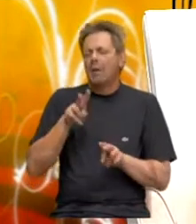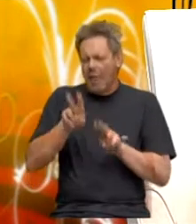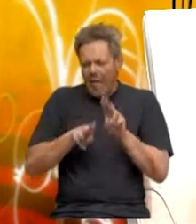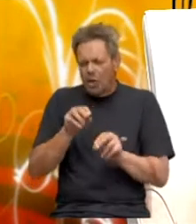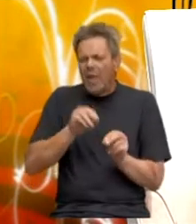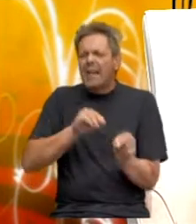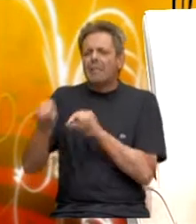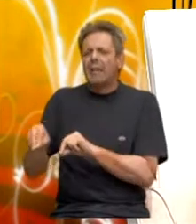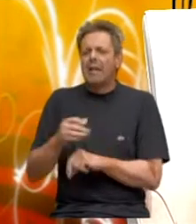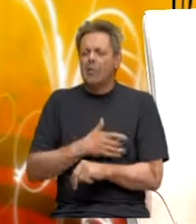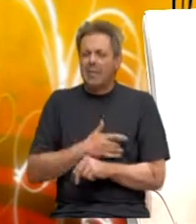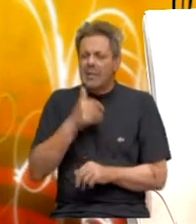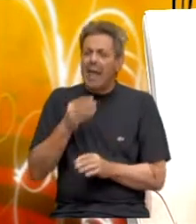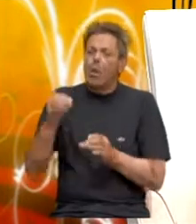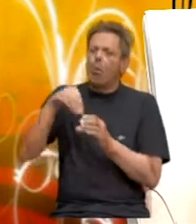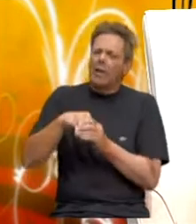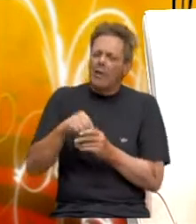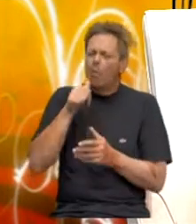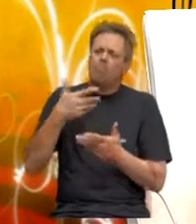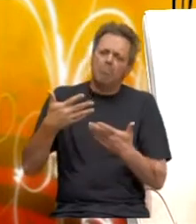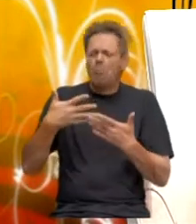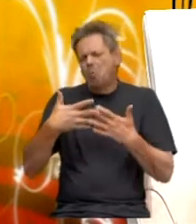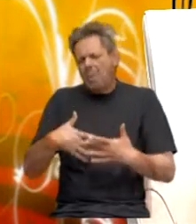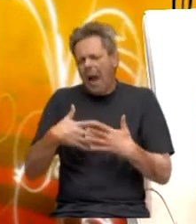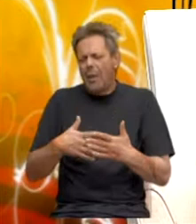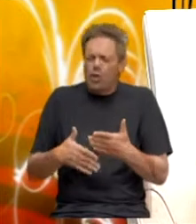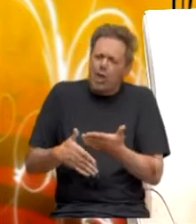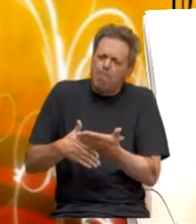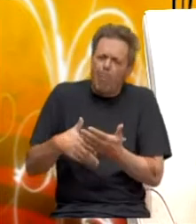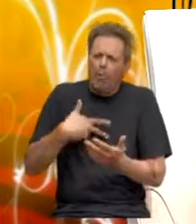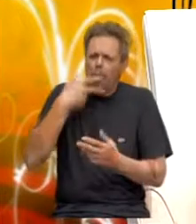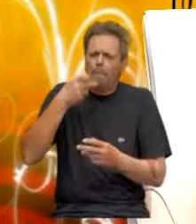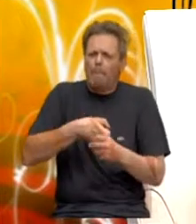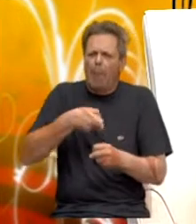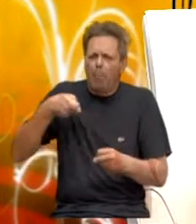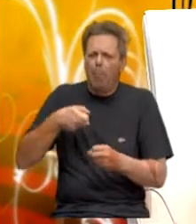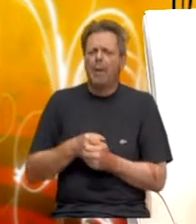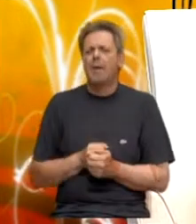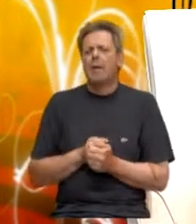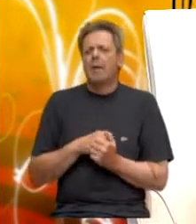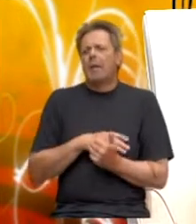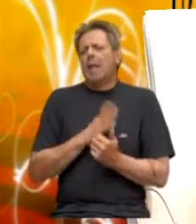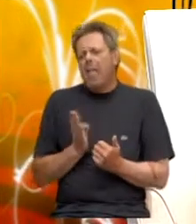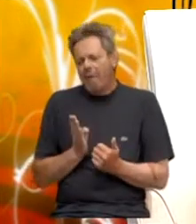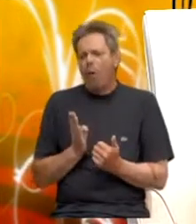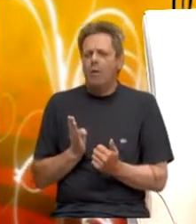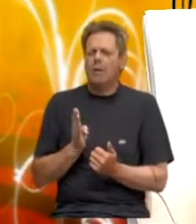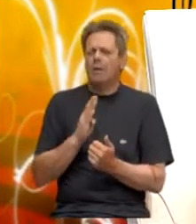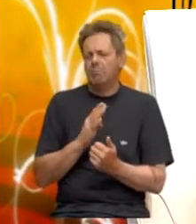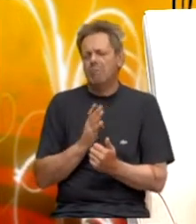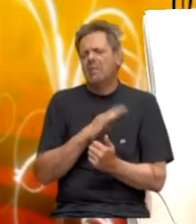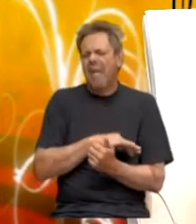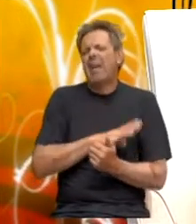srca ili ugradnjom nekih od mehaničkih potpornih crpki, znači ili lijevostrane ili lijevostrane i